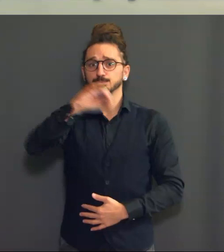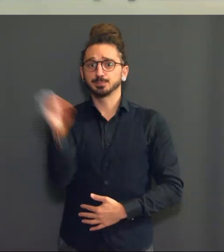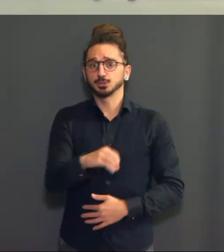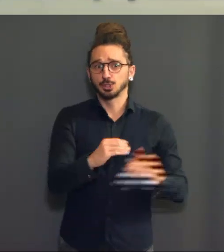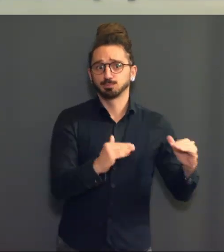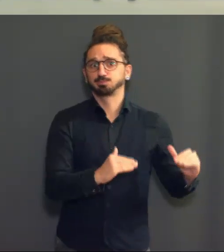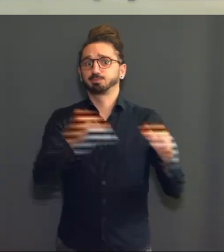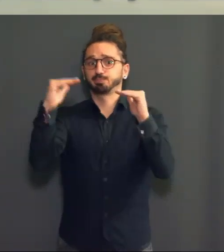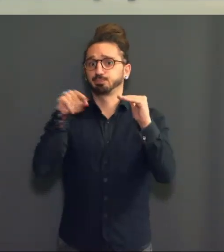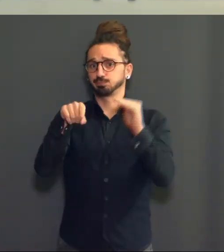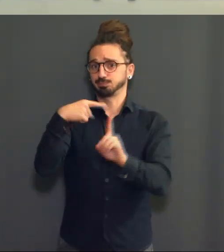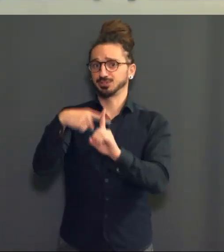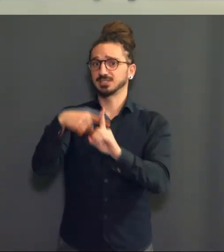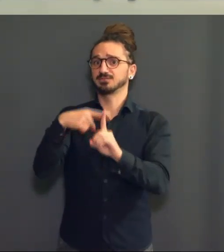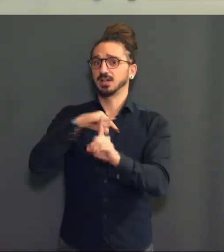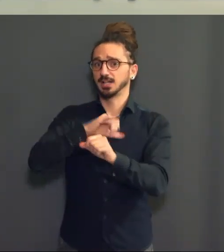7%.